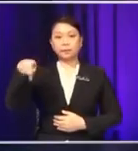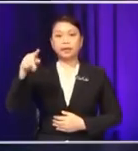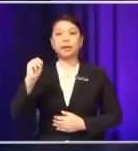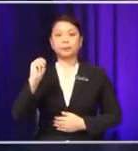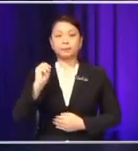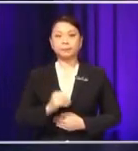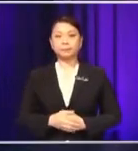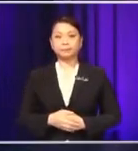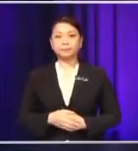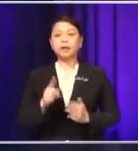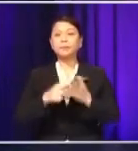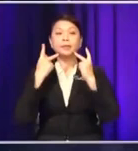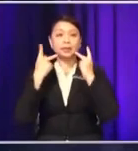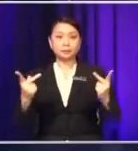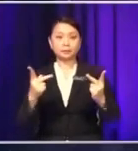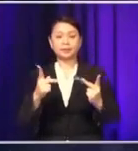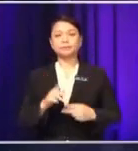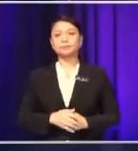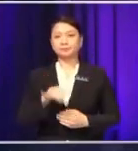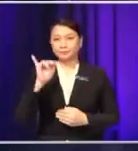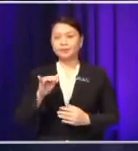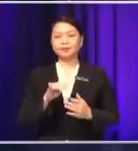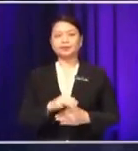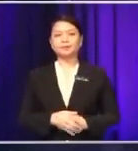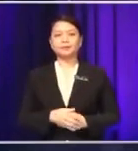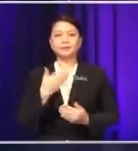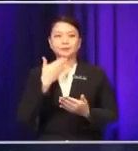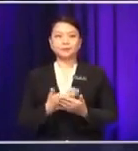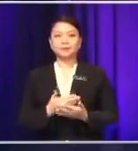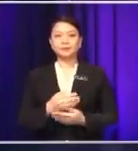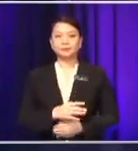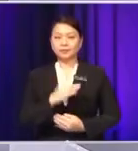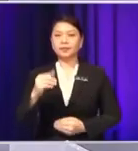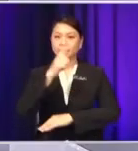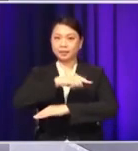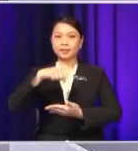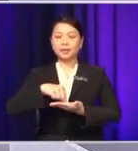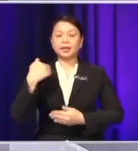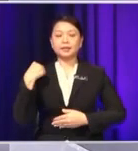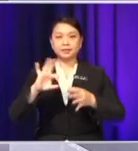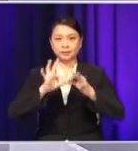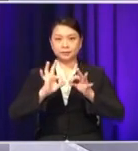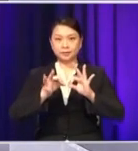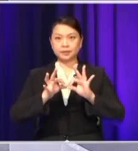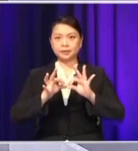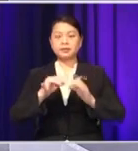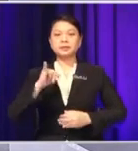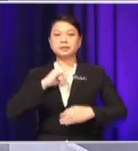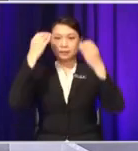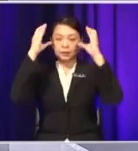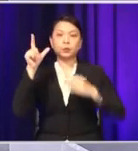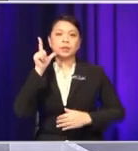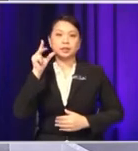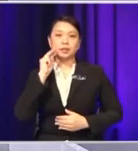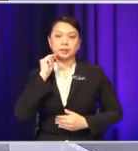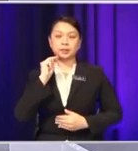Assalamualaikum. Alhamdulillah. Okey, dan juga, kita juga ingin memperkenalkan jurubahasa isyarat kita, ada Cikgu Kulina